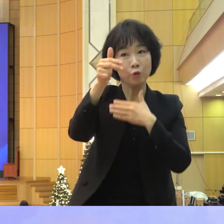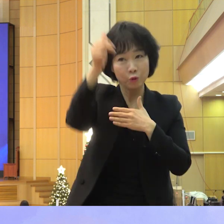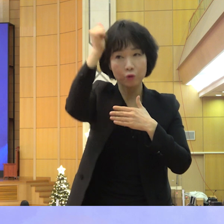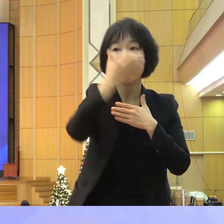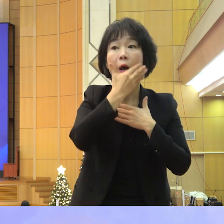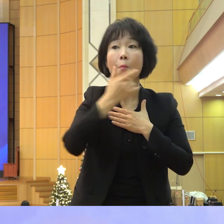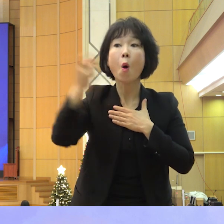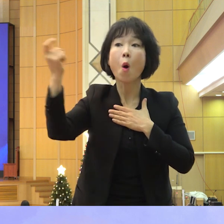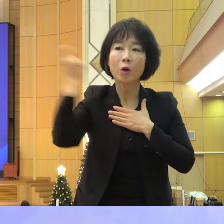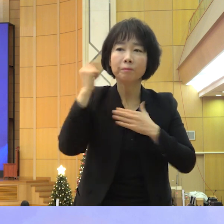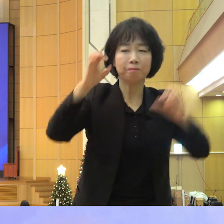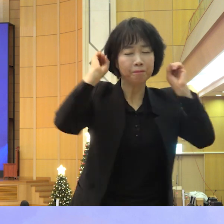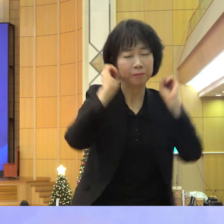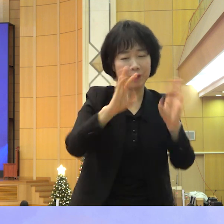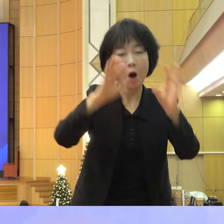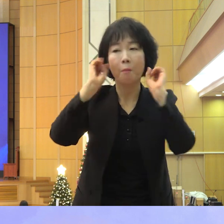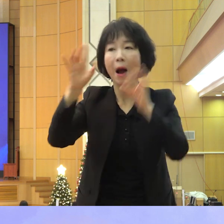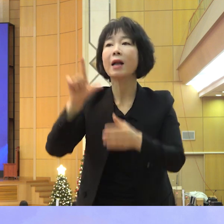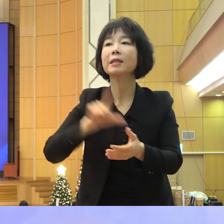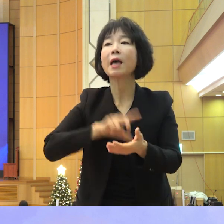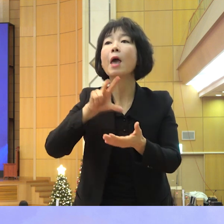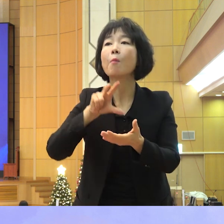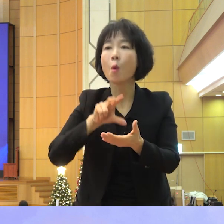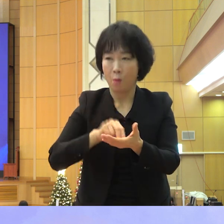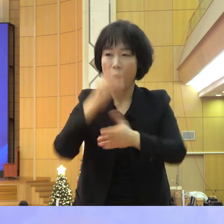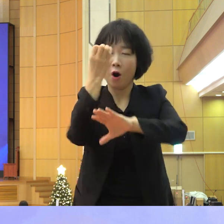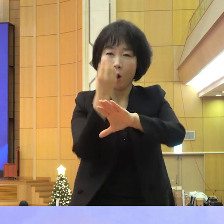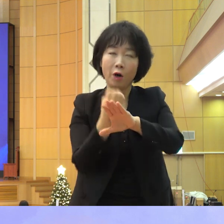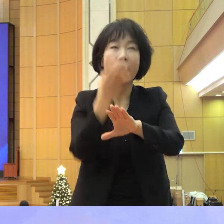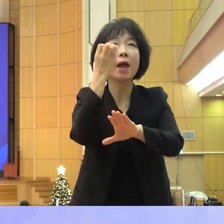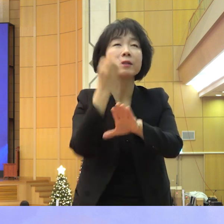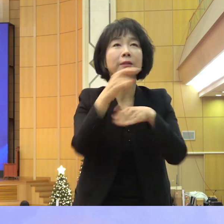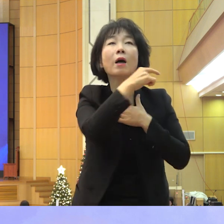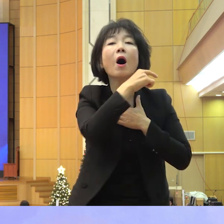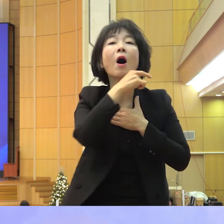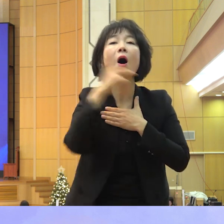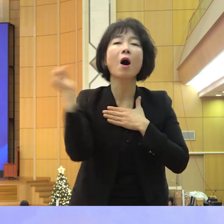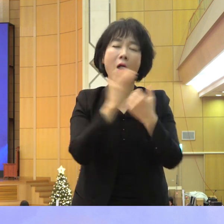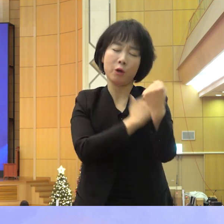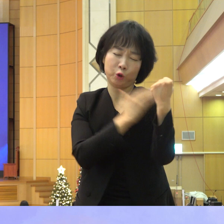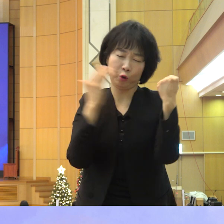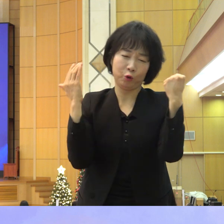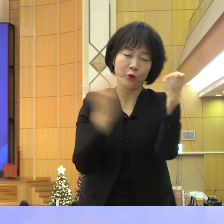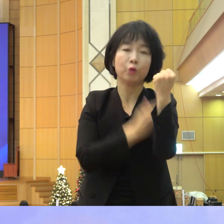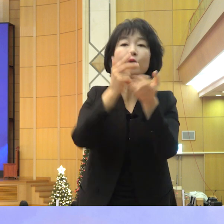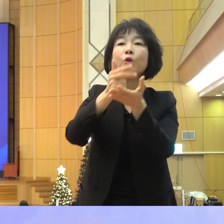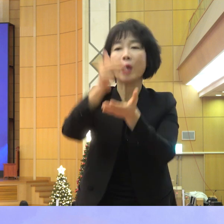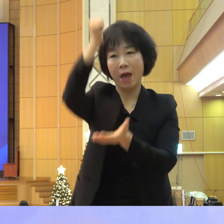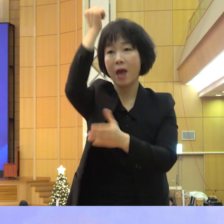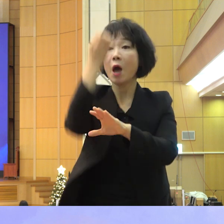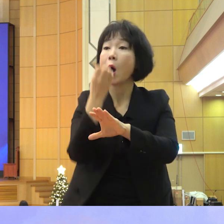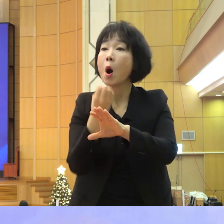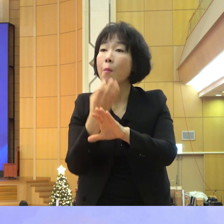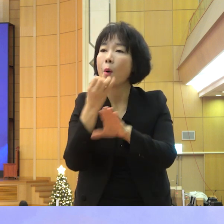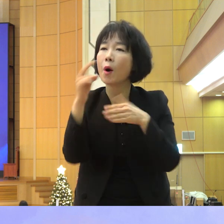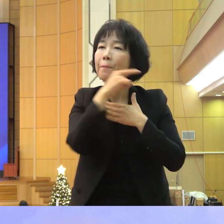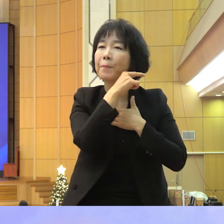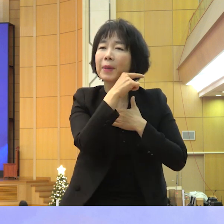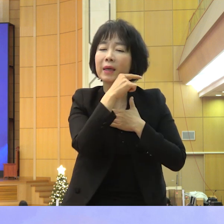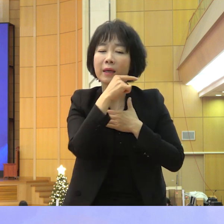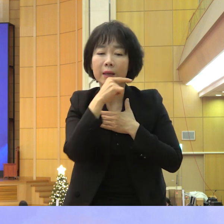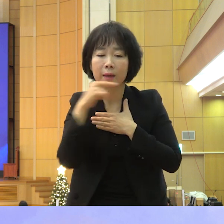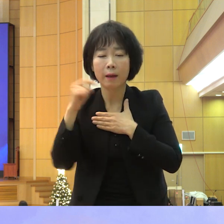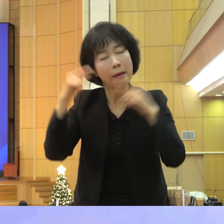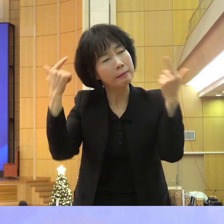구주의 복음을 전할 제목 보혈의 능력, 주의